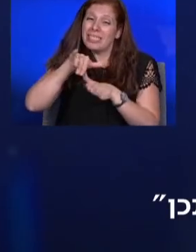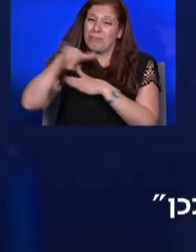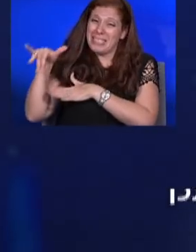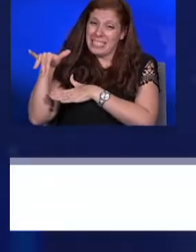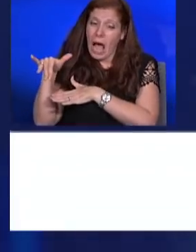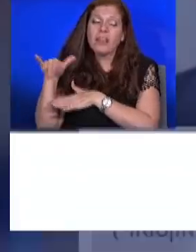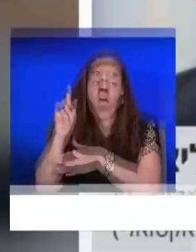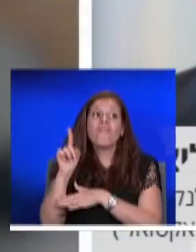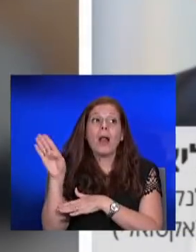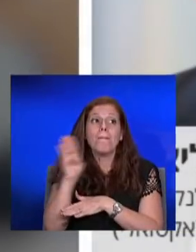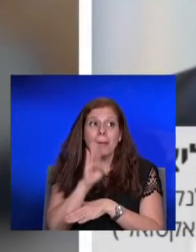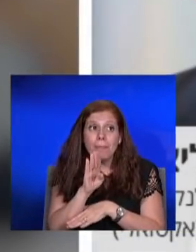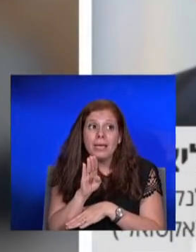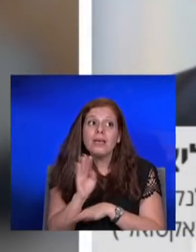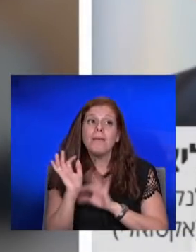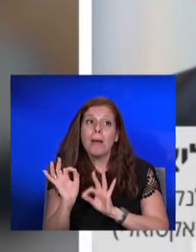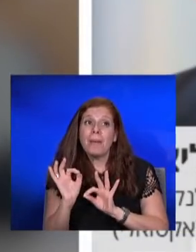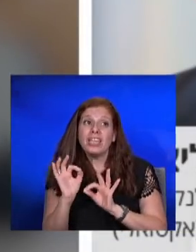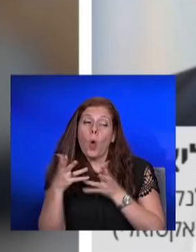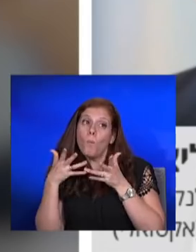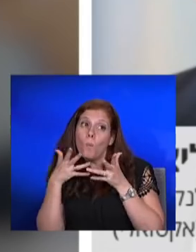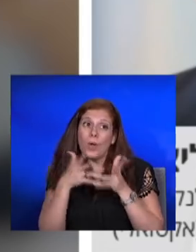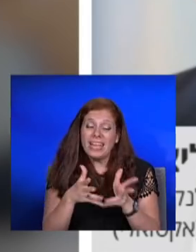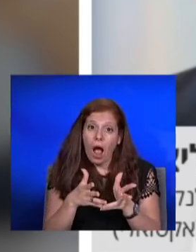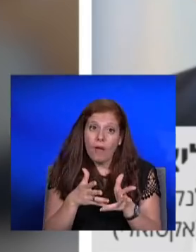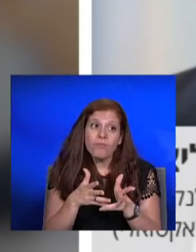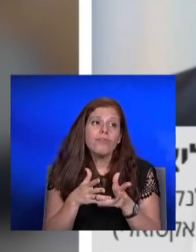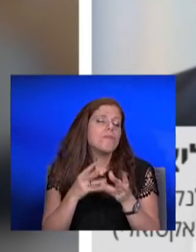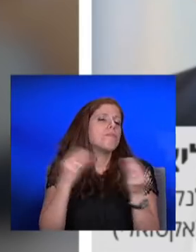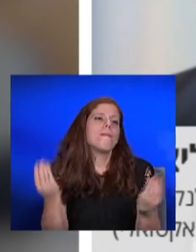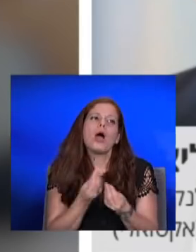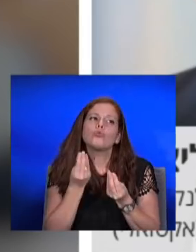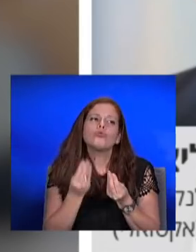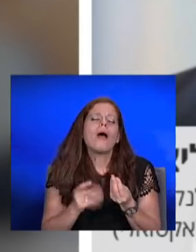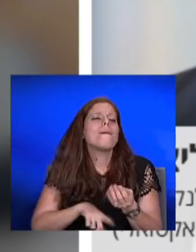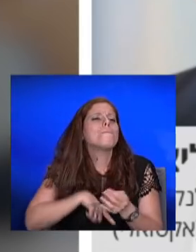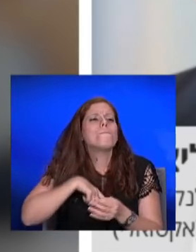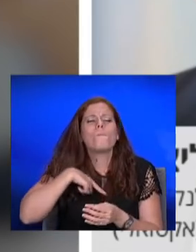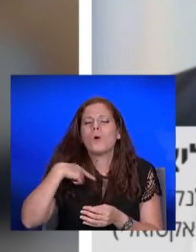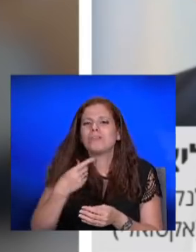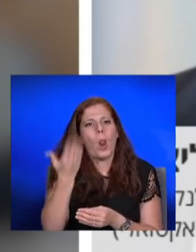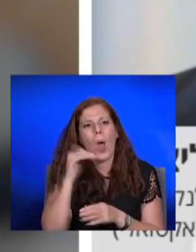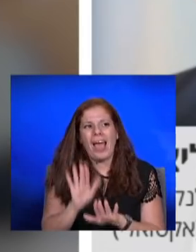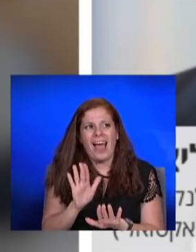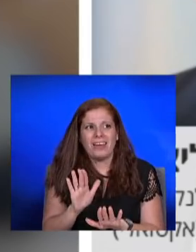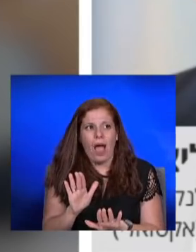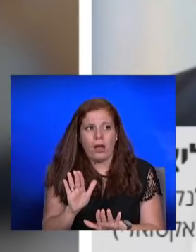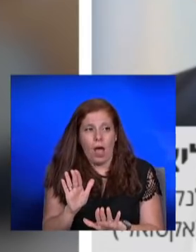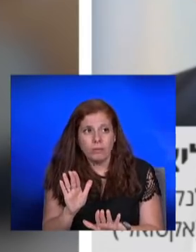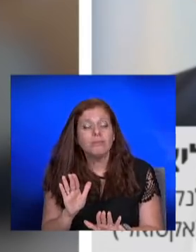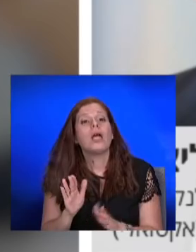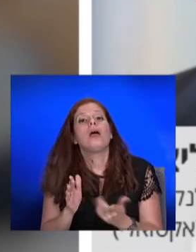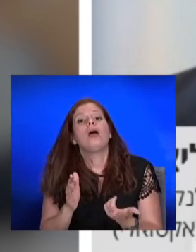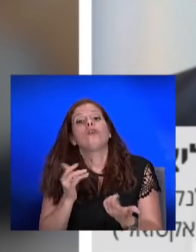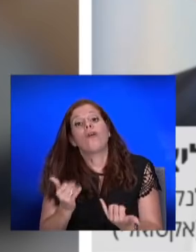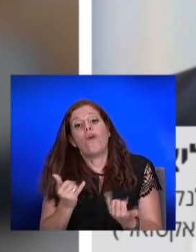מותקף ברטוריקה שלא הייתה כמותה המון המון זמן, לא יודע אם אי פעם. זה דבר אחד. עכשיו בוא נגיע לעניין עצמו של טיפולי